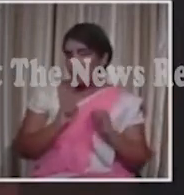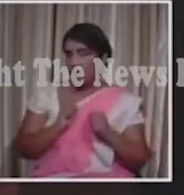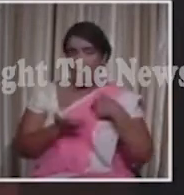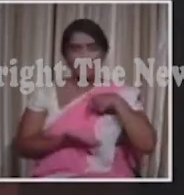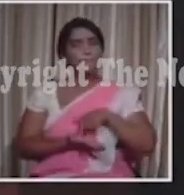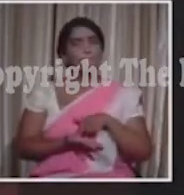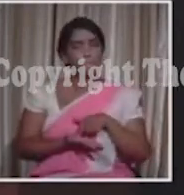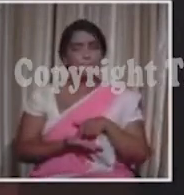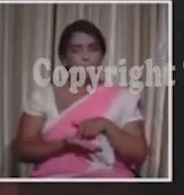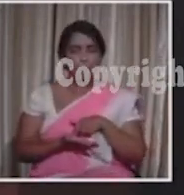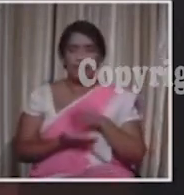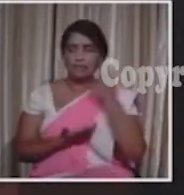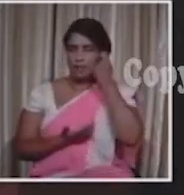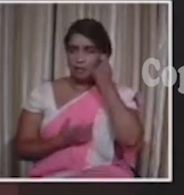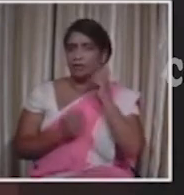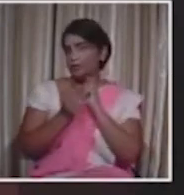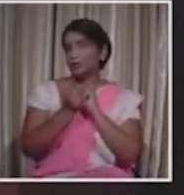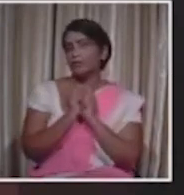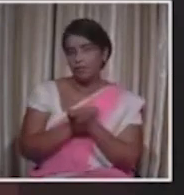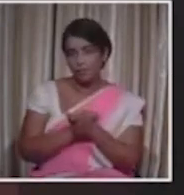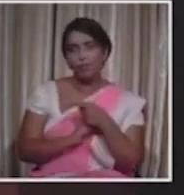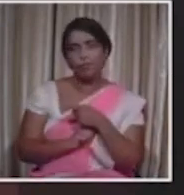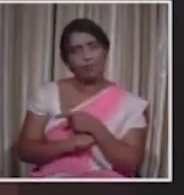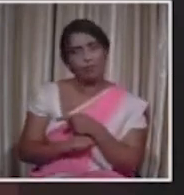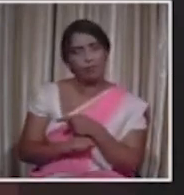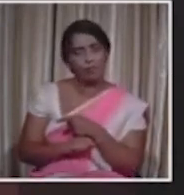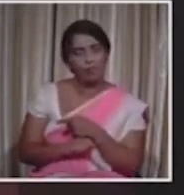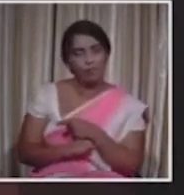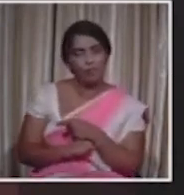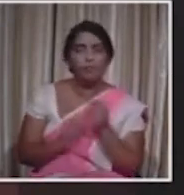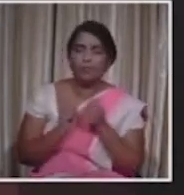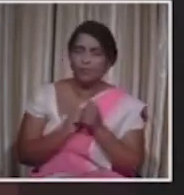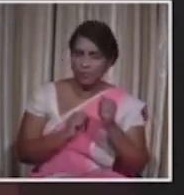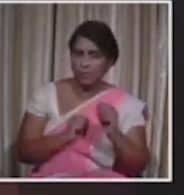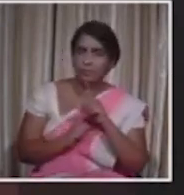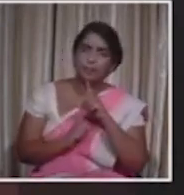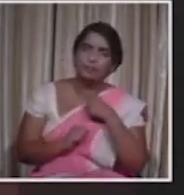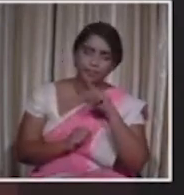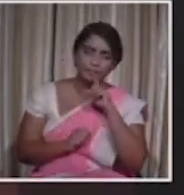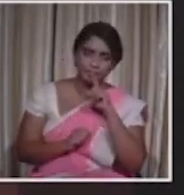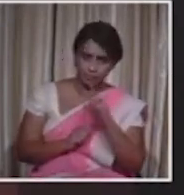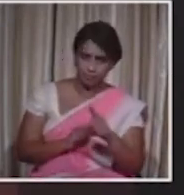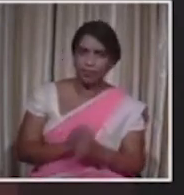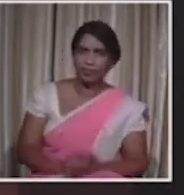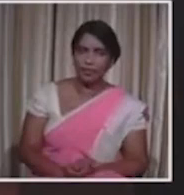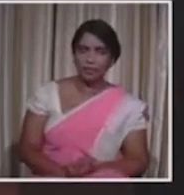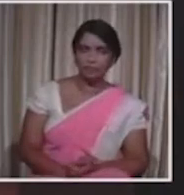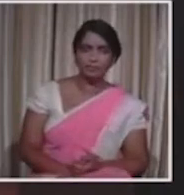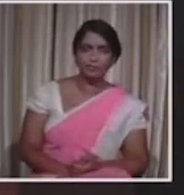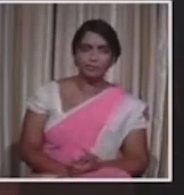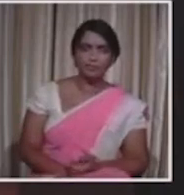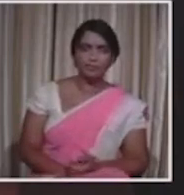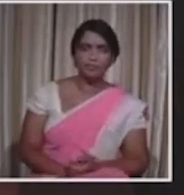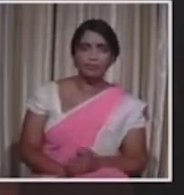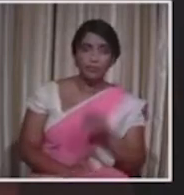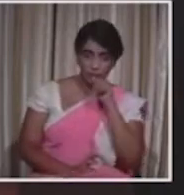තැනකට ඇවිල්ලා මේක මේ සංශෝධනය ගැන කටයුතු කරන්නයි කියලා මම ඉල්ලීමක් කරනවා. මොකද මම පැහැදිලිවම කියන්නට